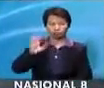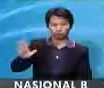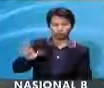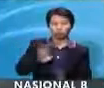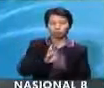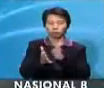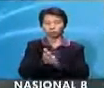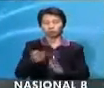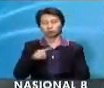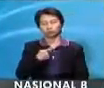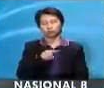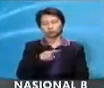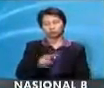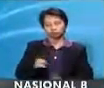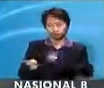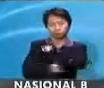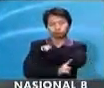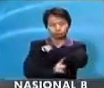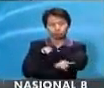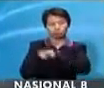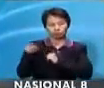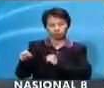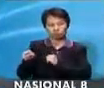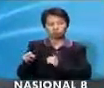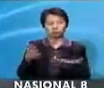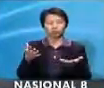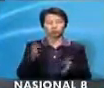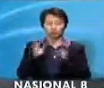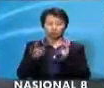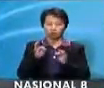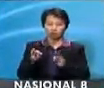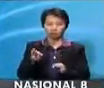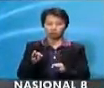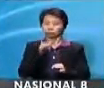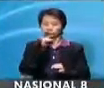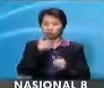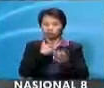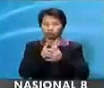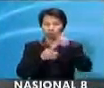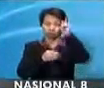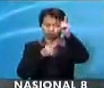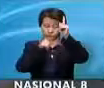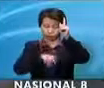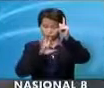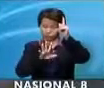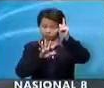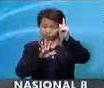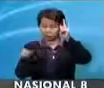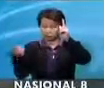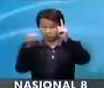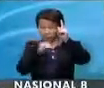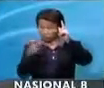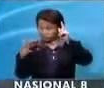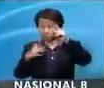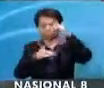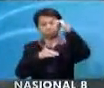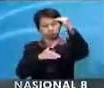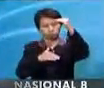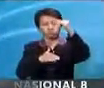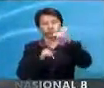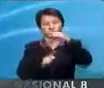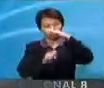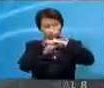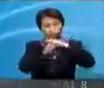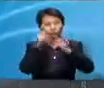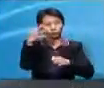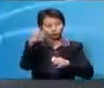Jadi kita penalisekan dia di situ. If you out of top 15, kita kasih dia penalty. So bagi dia kena top 15.